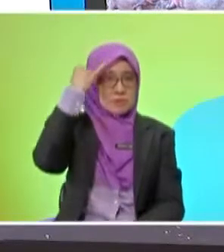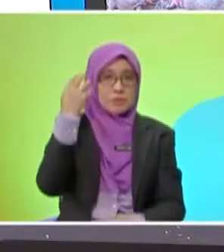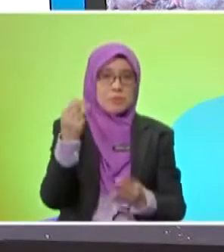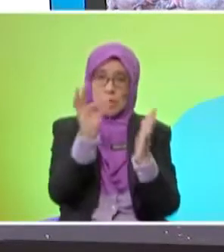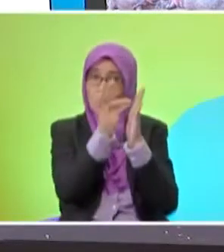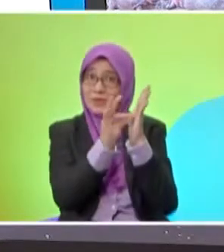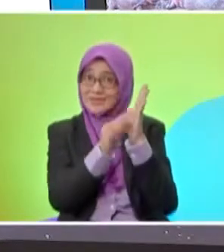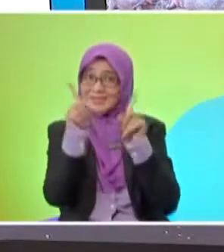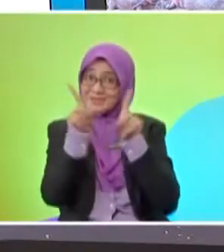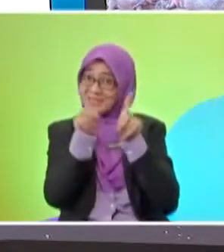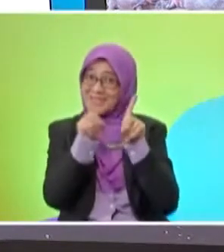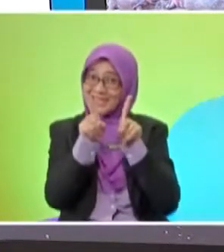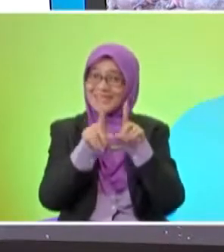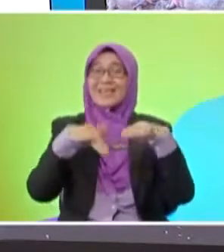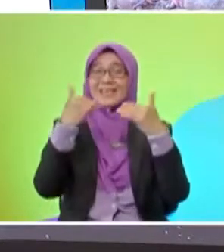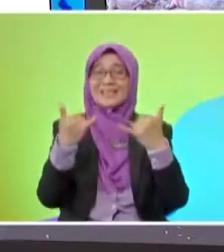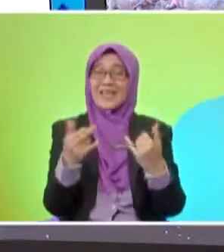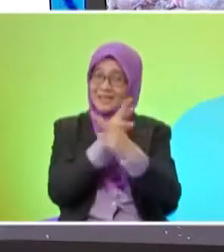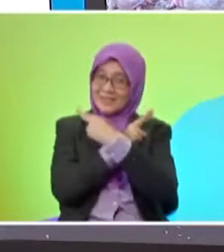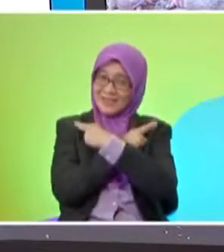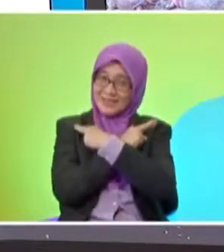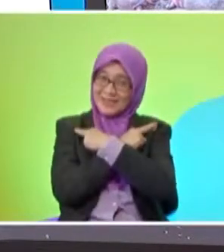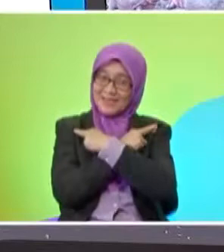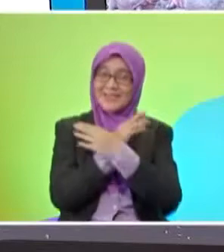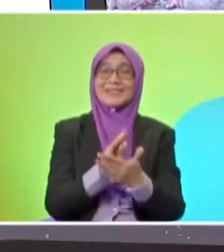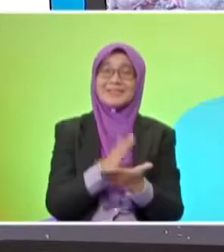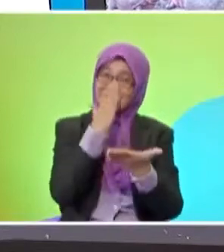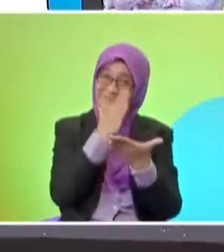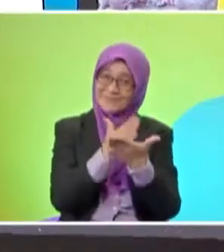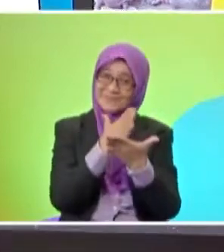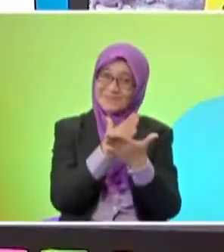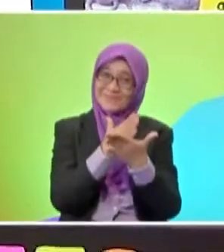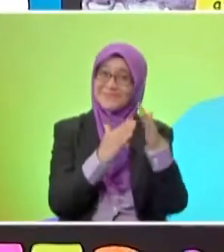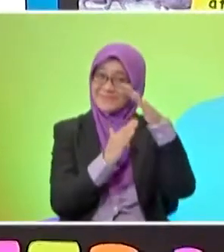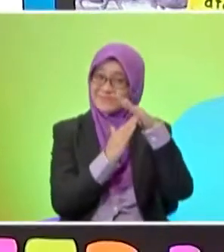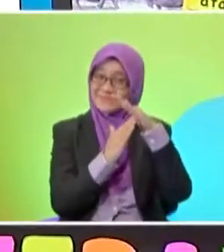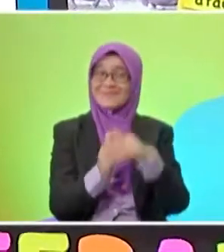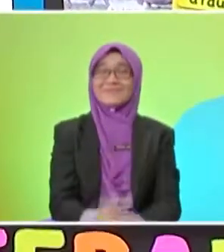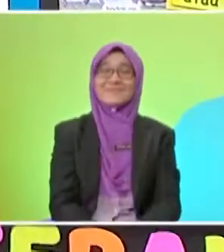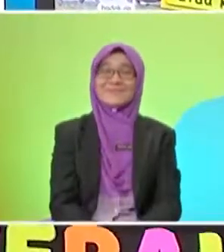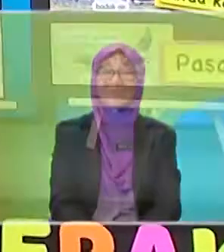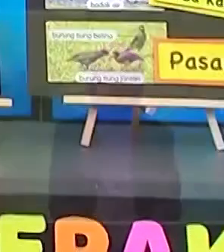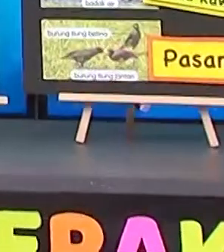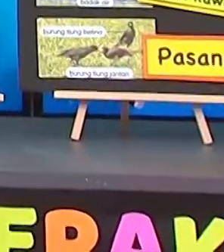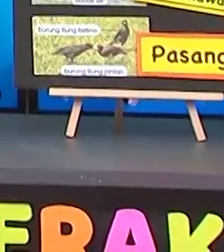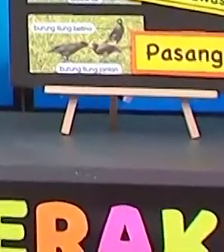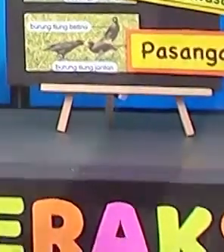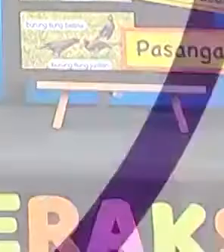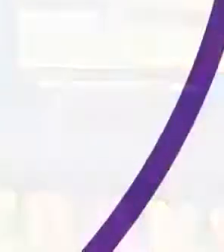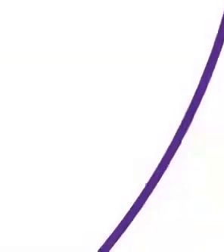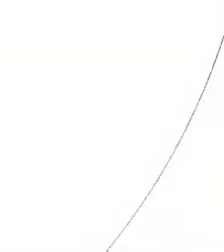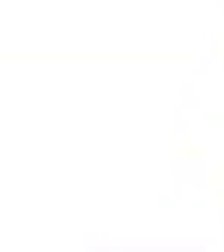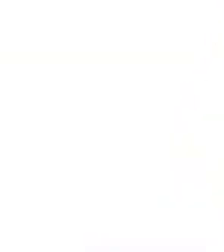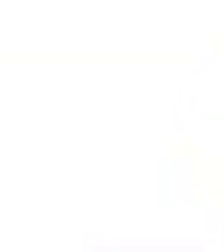ada banyak disini Agan kita berhenti berhak seketika terus kamu sama kami di JTV kefir satu